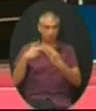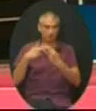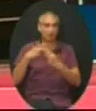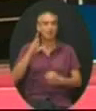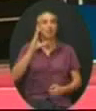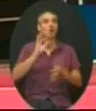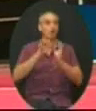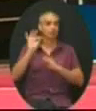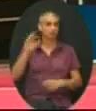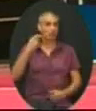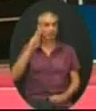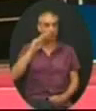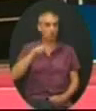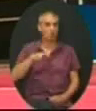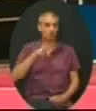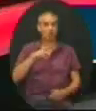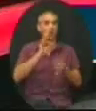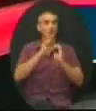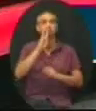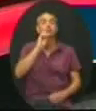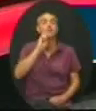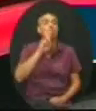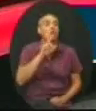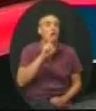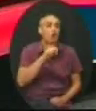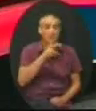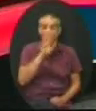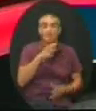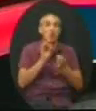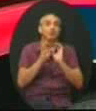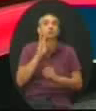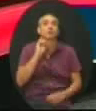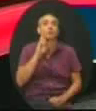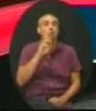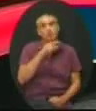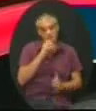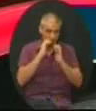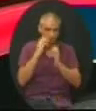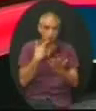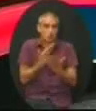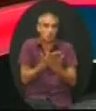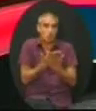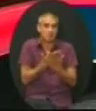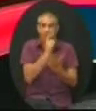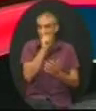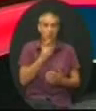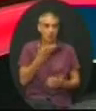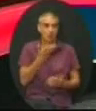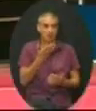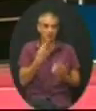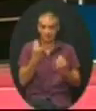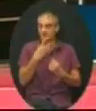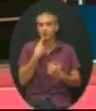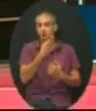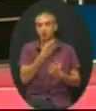דין של גנור קרוב לראש הממשלה. עורך דין שמרון, אבל גם עורך דין שמרון. גם עורך דין שמרון כבר התקשורת מודע בזה, כנראה מדברים